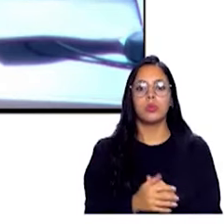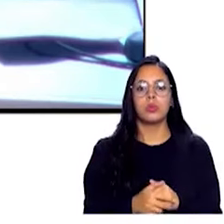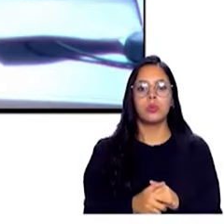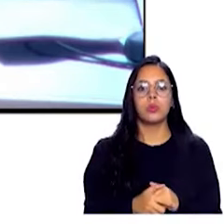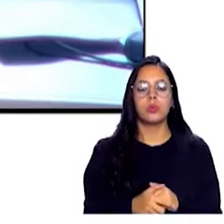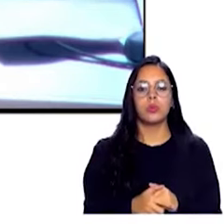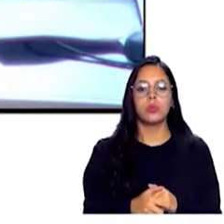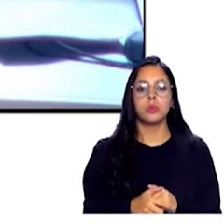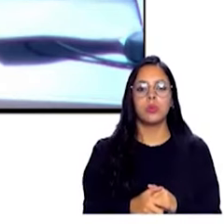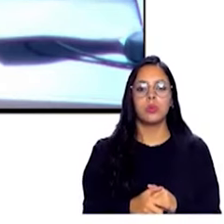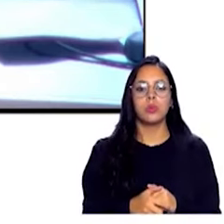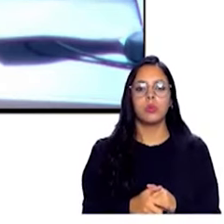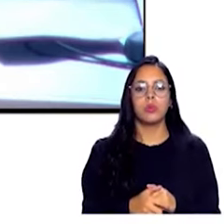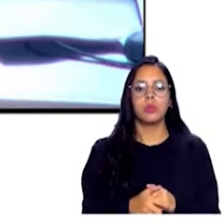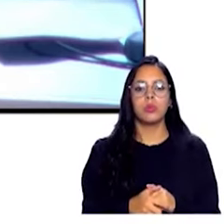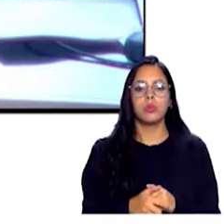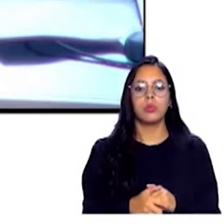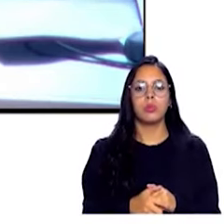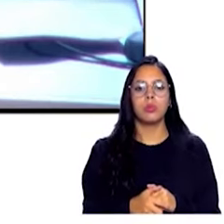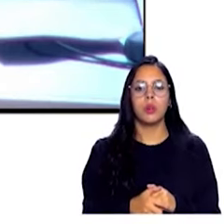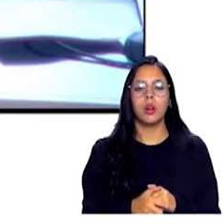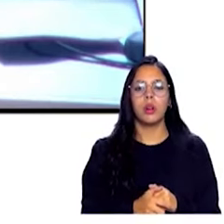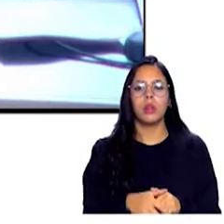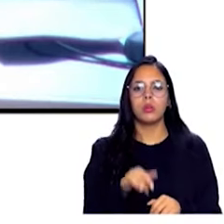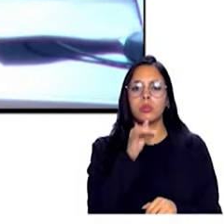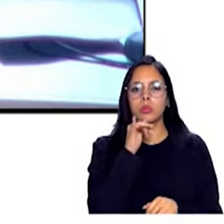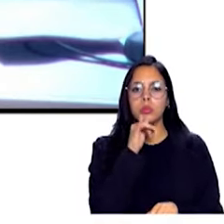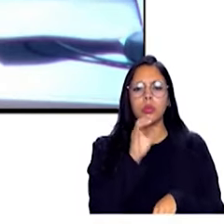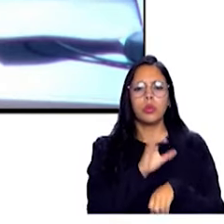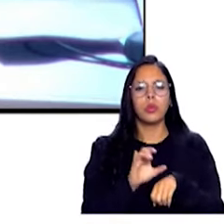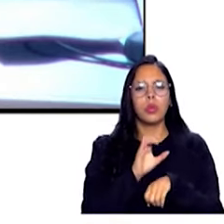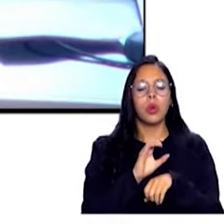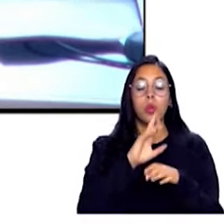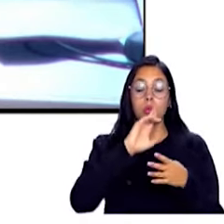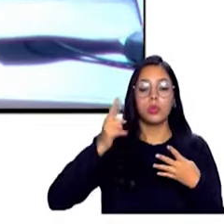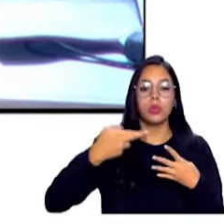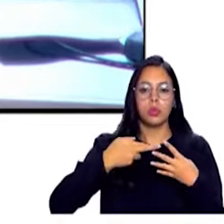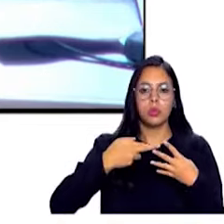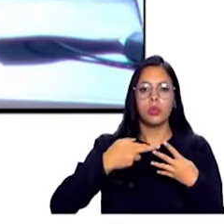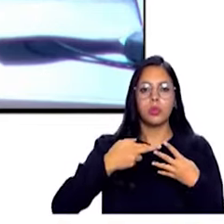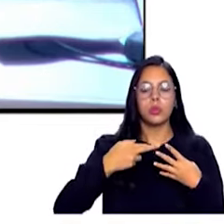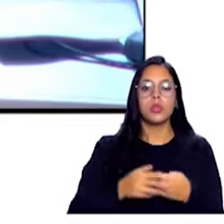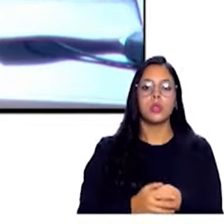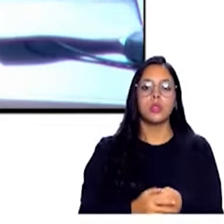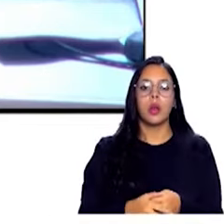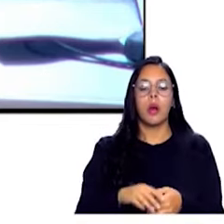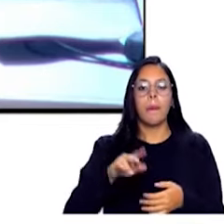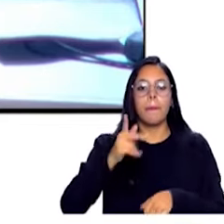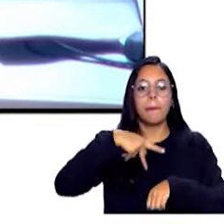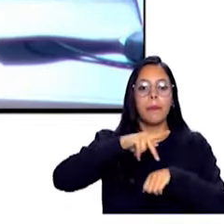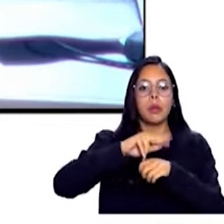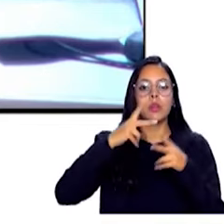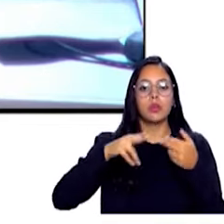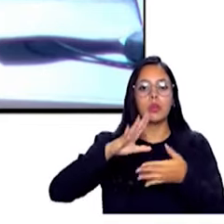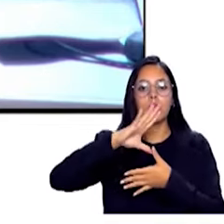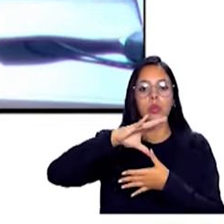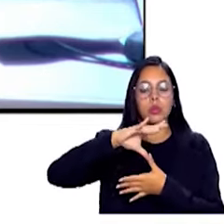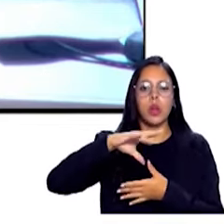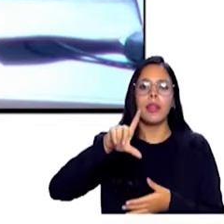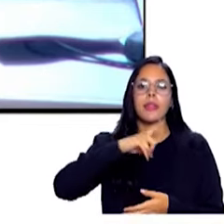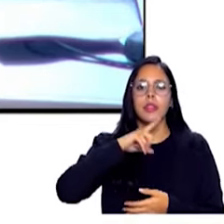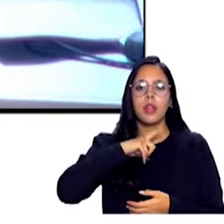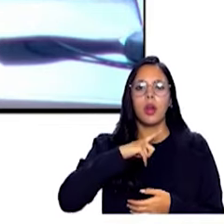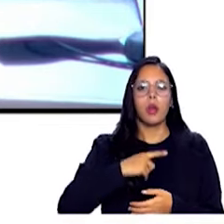recours le pays comme Suisse on utilises crites en vienne à une sorte je ne sais pas si vous